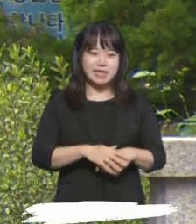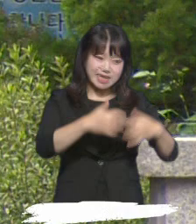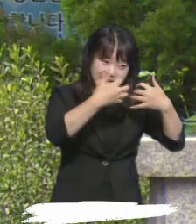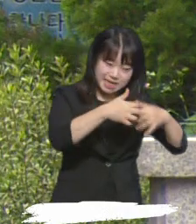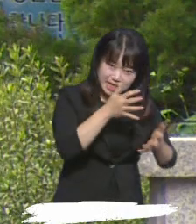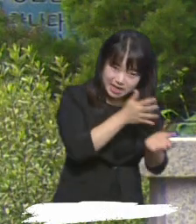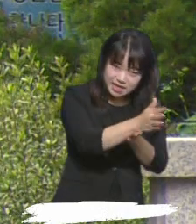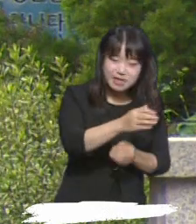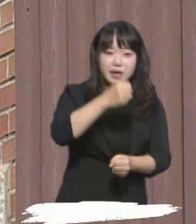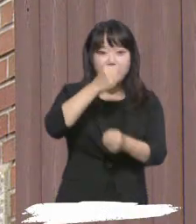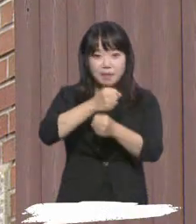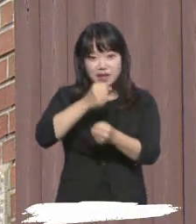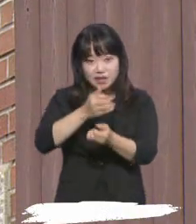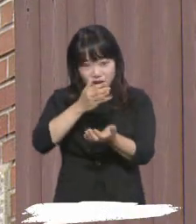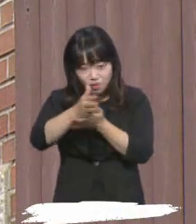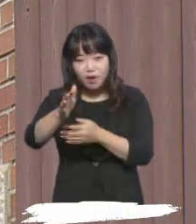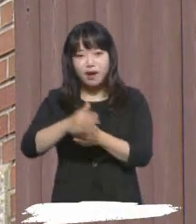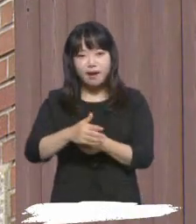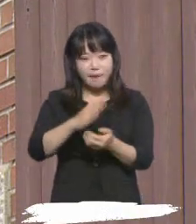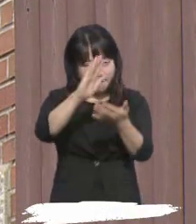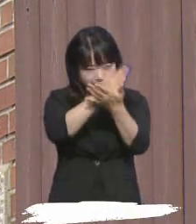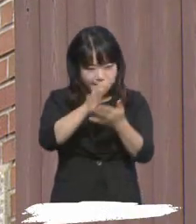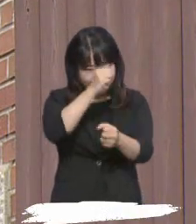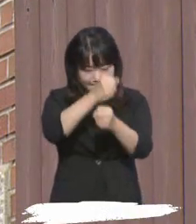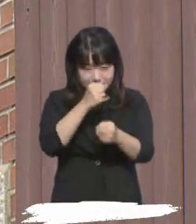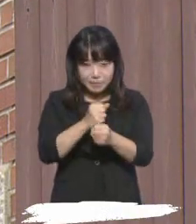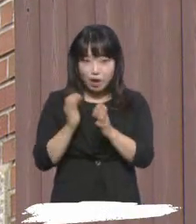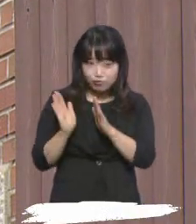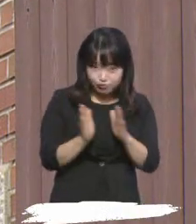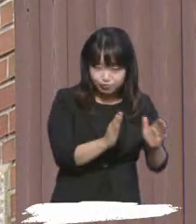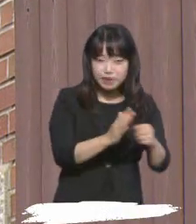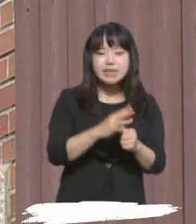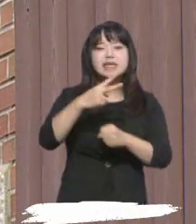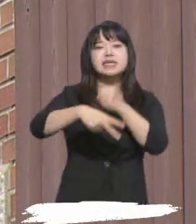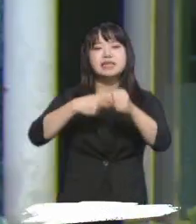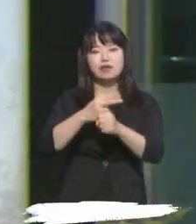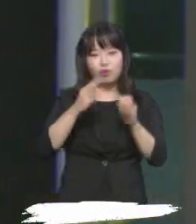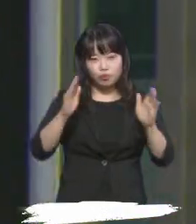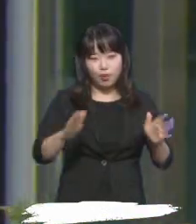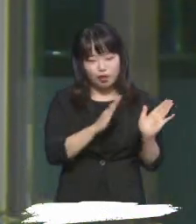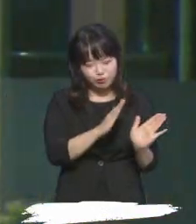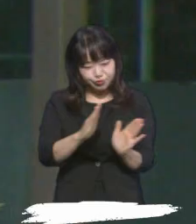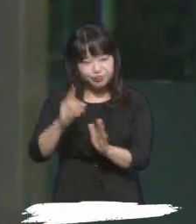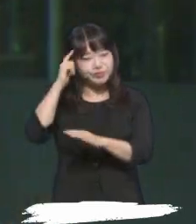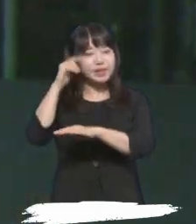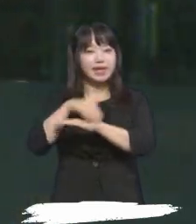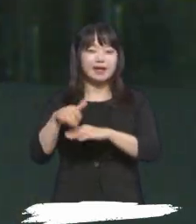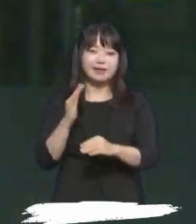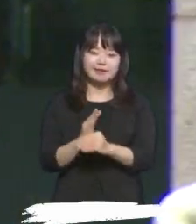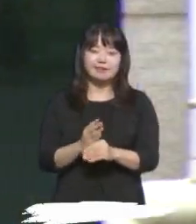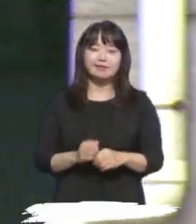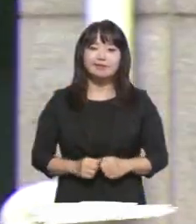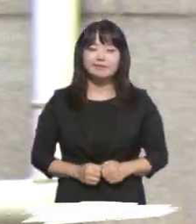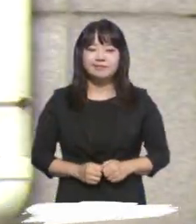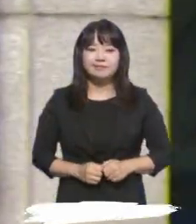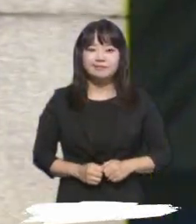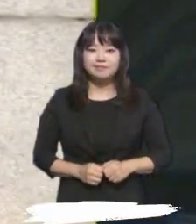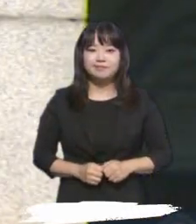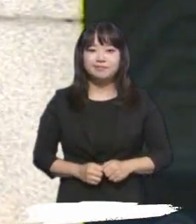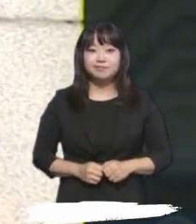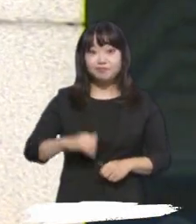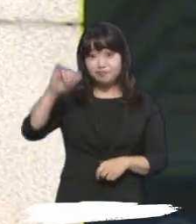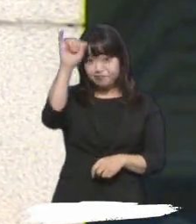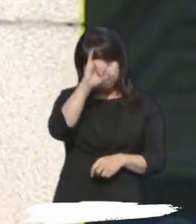장비과와 제조과로 전공 과목을 개편하는 등 앞으로 2년간 준비 작업을 병행합니다.